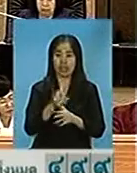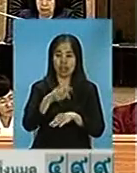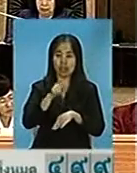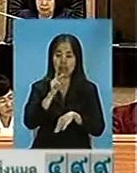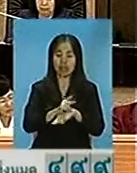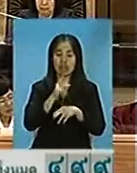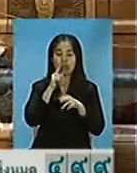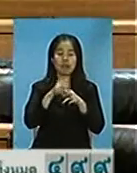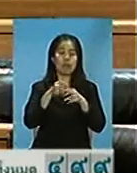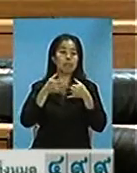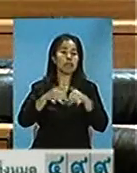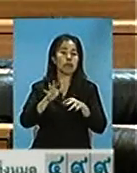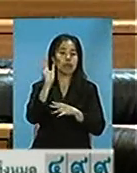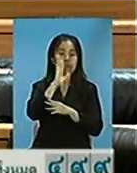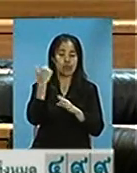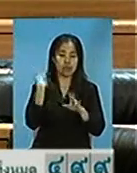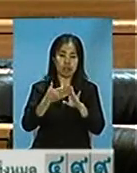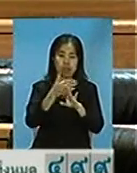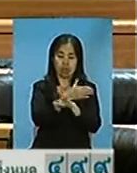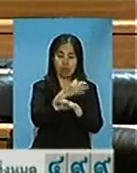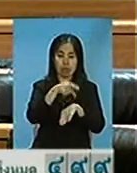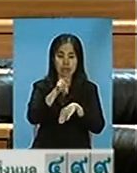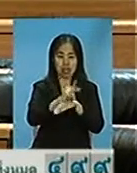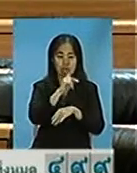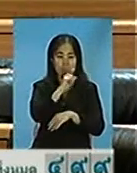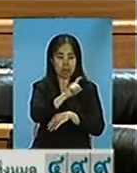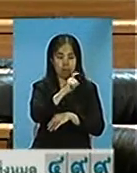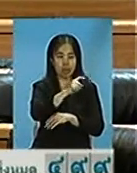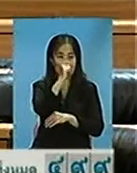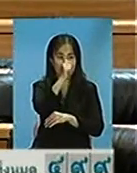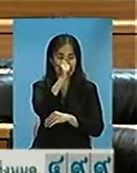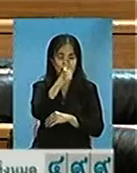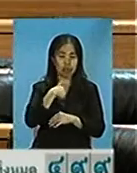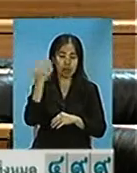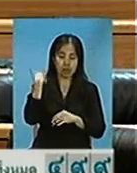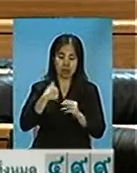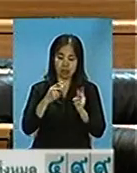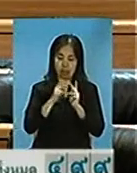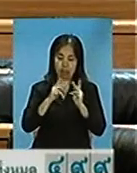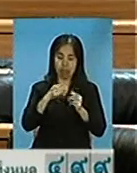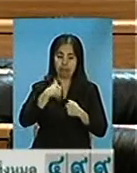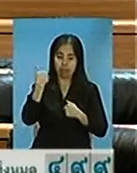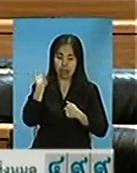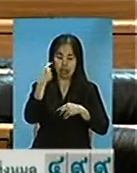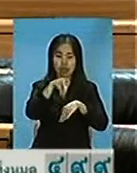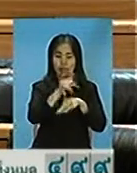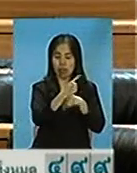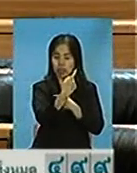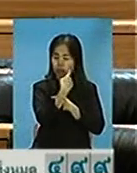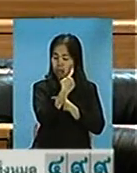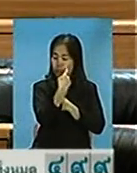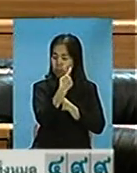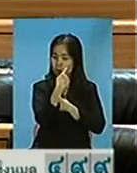ไปเฉยๆเมื่อก่อนหน้านี้นะท่านประธานเป็นคนซักในกรรมธิการสุดยอดมากครับตอนที่ผมเป็นกรรมธิการอยู่ผมชื่นชมท่านประธานว่าท่านประธาน